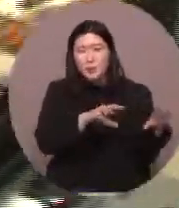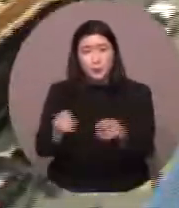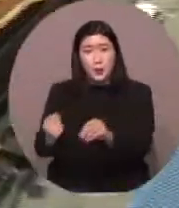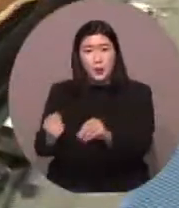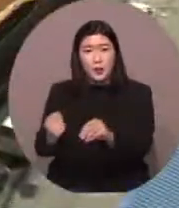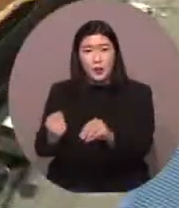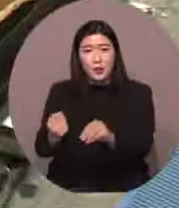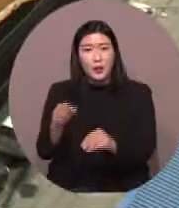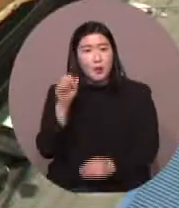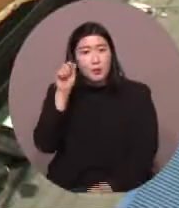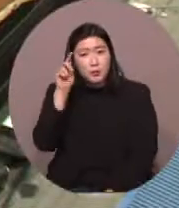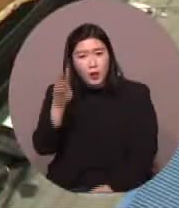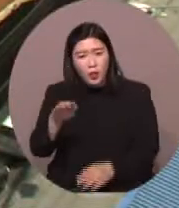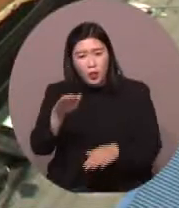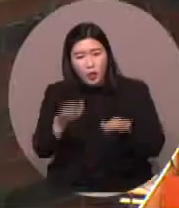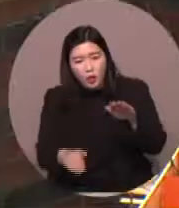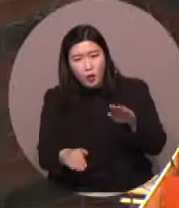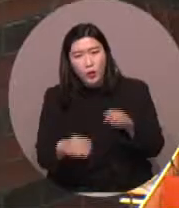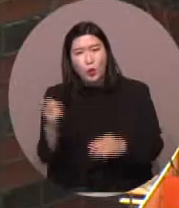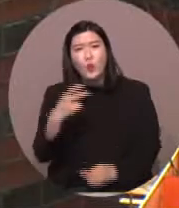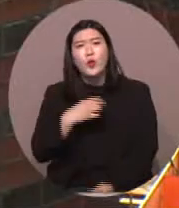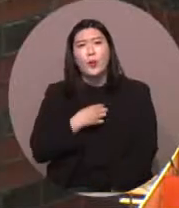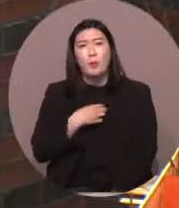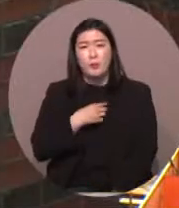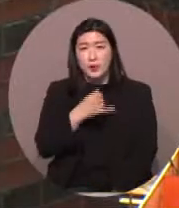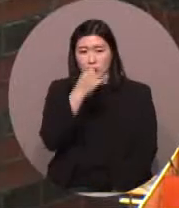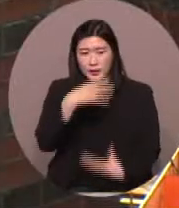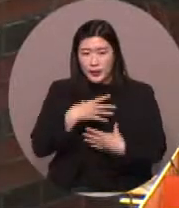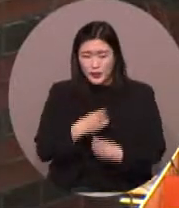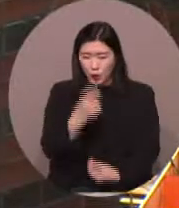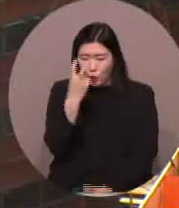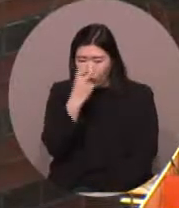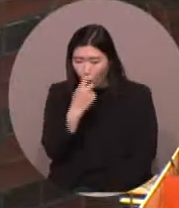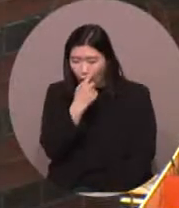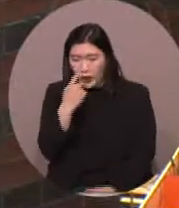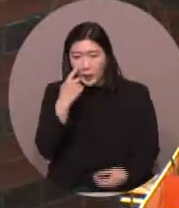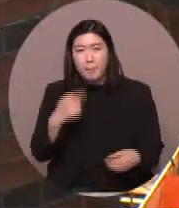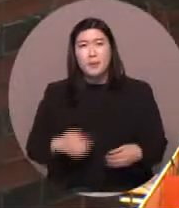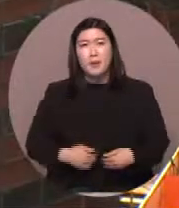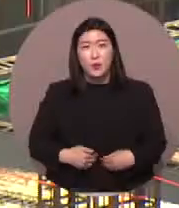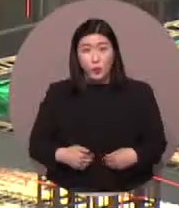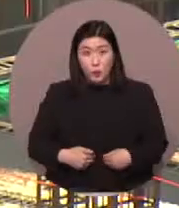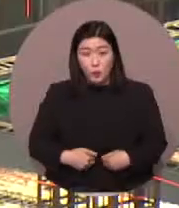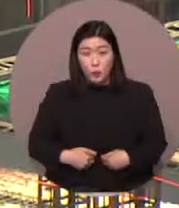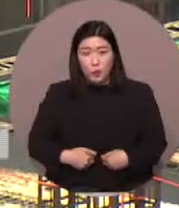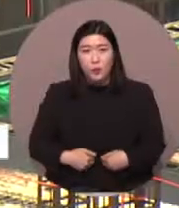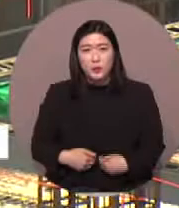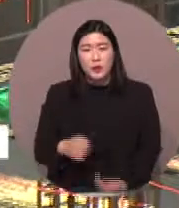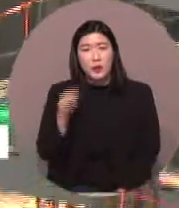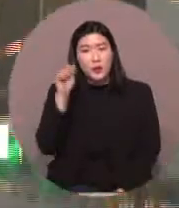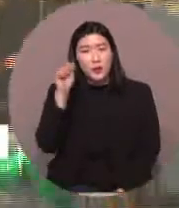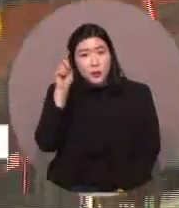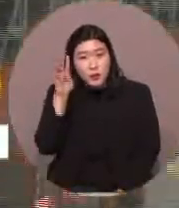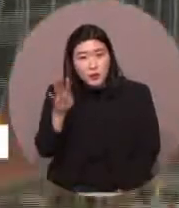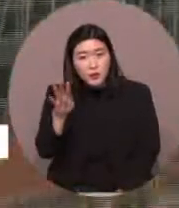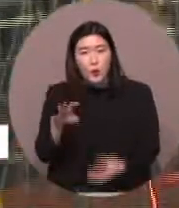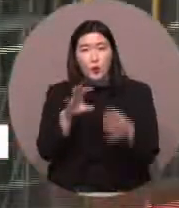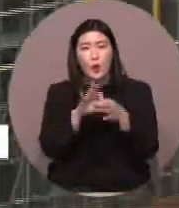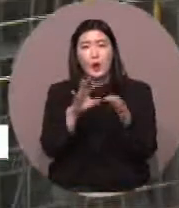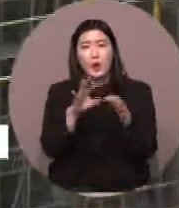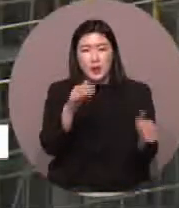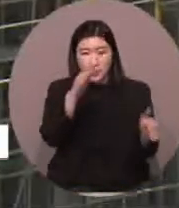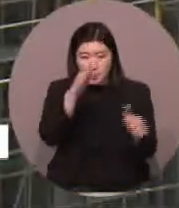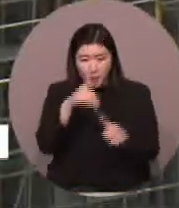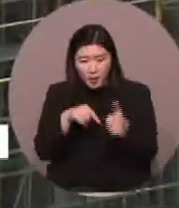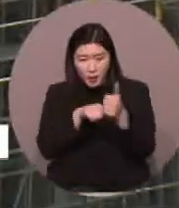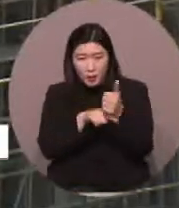멈췄지만 추가 붕괴 위험이 있어 안전진단이 시급한 상황. 경찰과 대전고용노동청 등은 모레